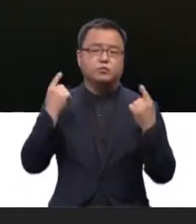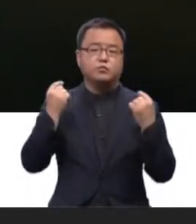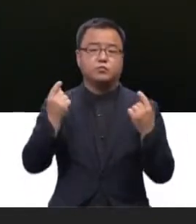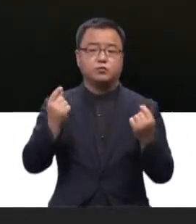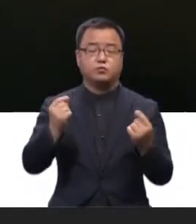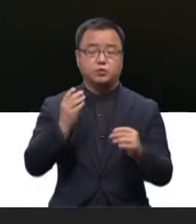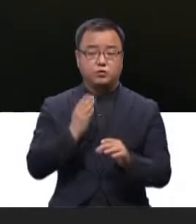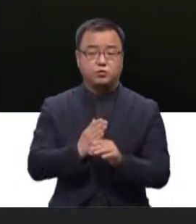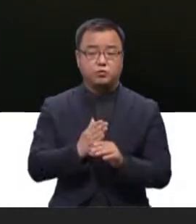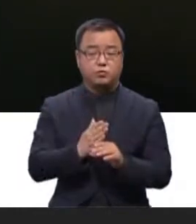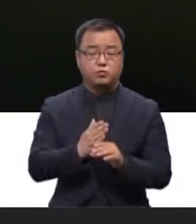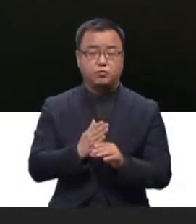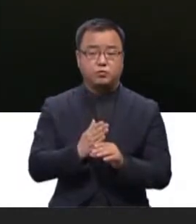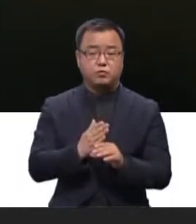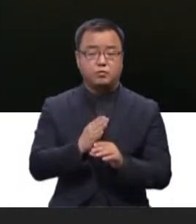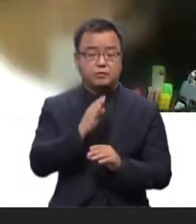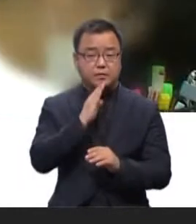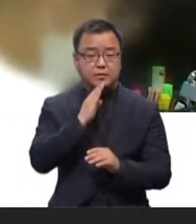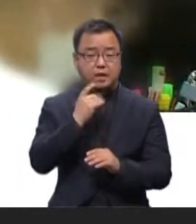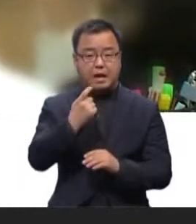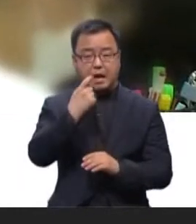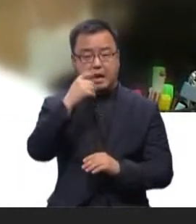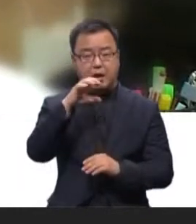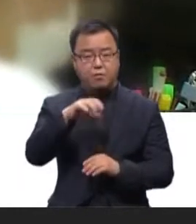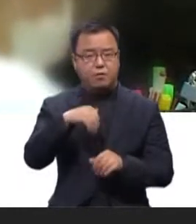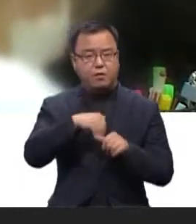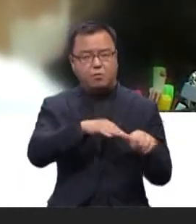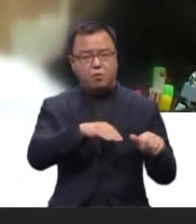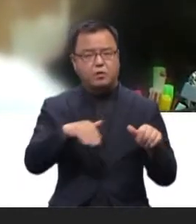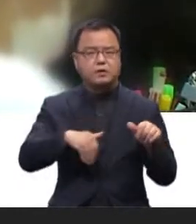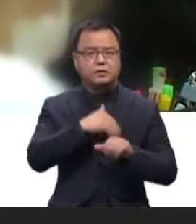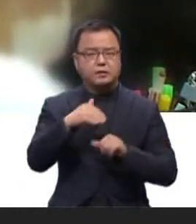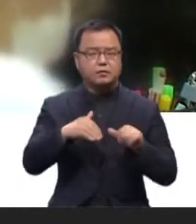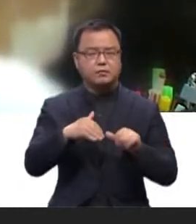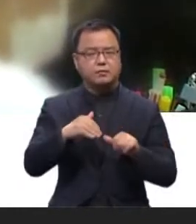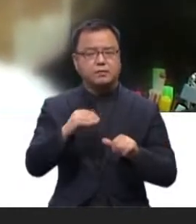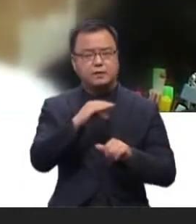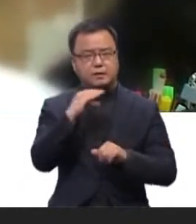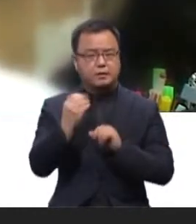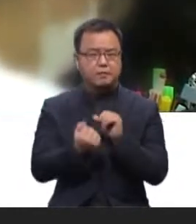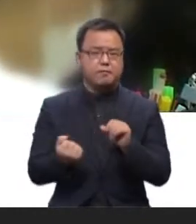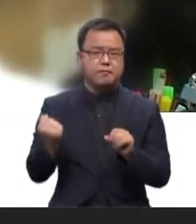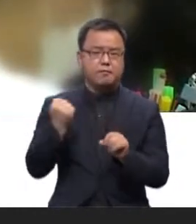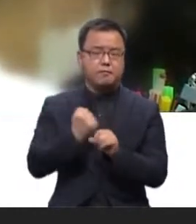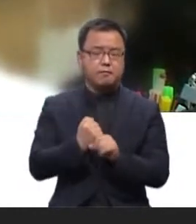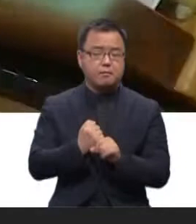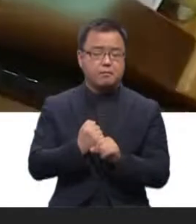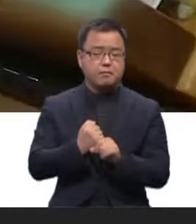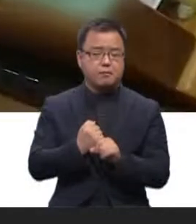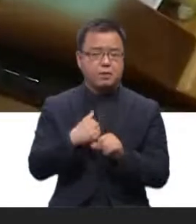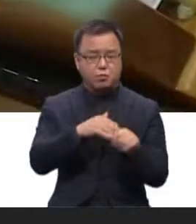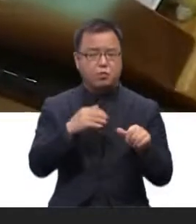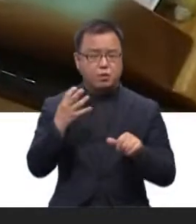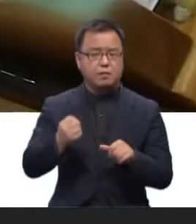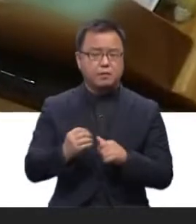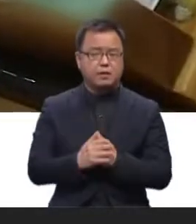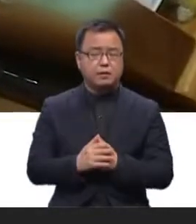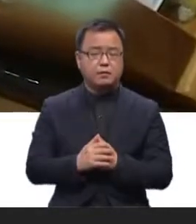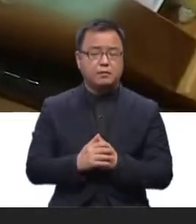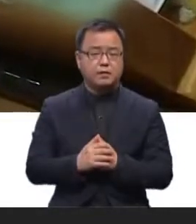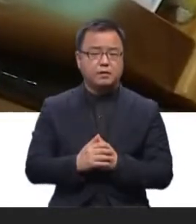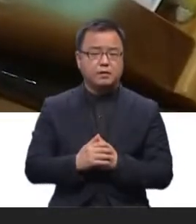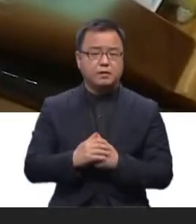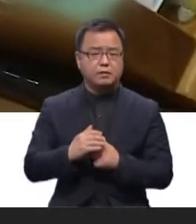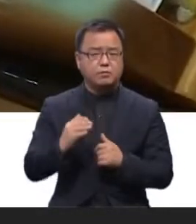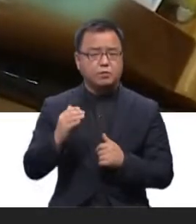좀 학원가에 보내는 이런 상황들이 좀 정상화되고 있는 그런 모습들이 있습니다. 아무래도 네. 학부모님들께서